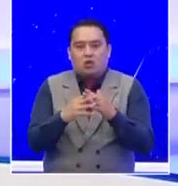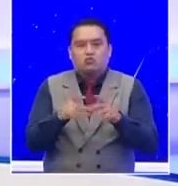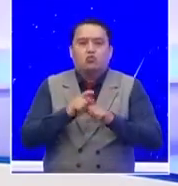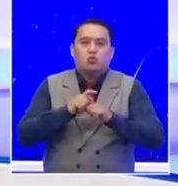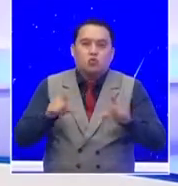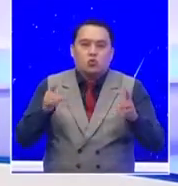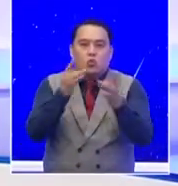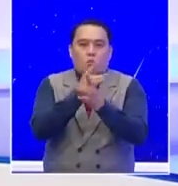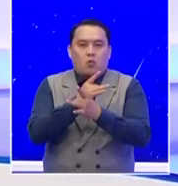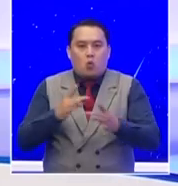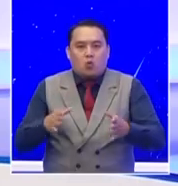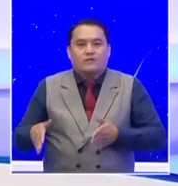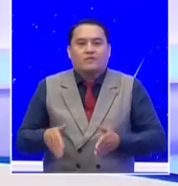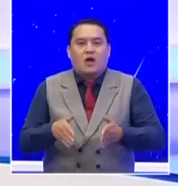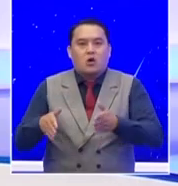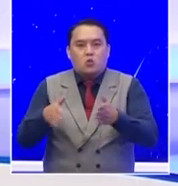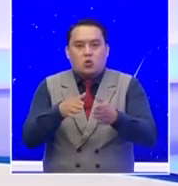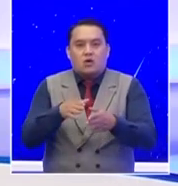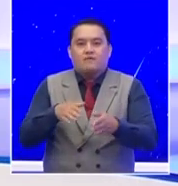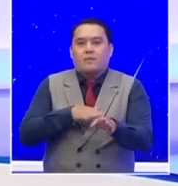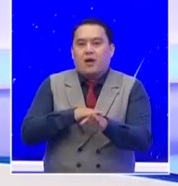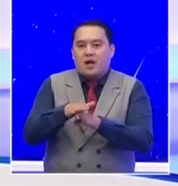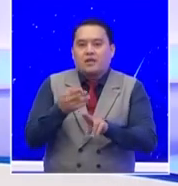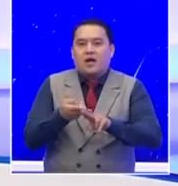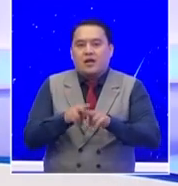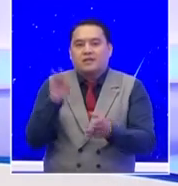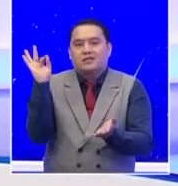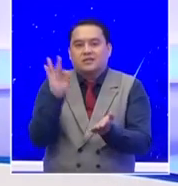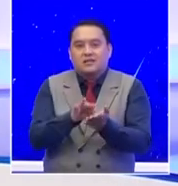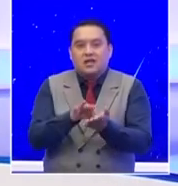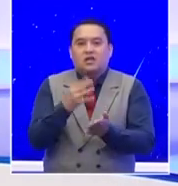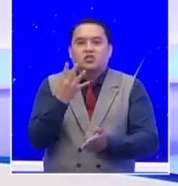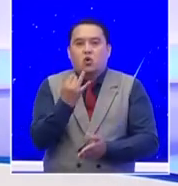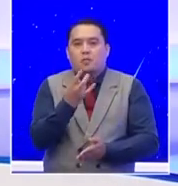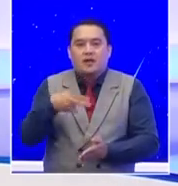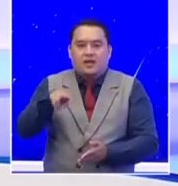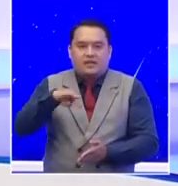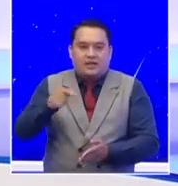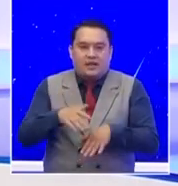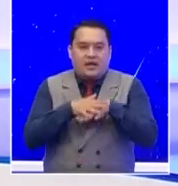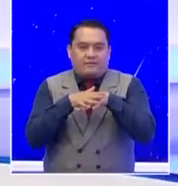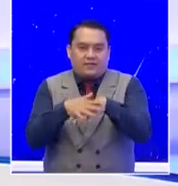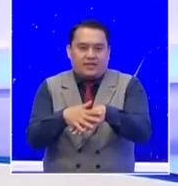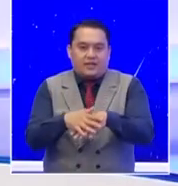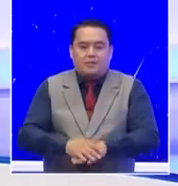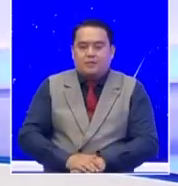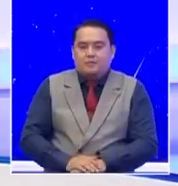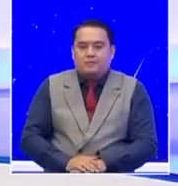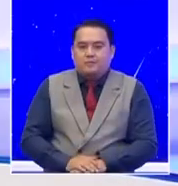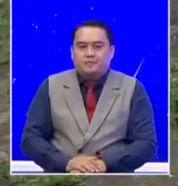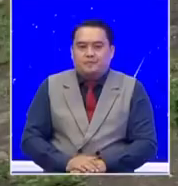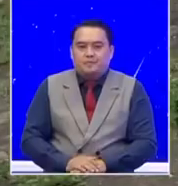домов культуры и внутренних дорог на осуществление этих целей выделено более четырех с половиной миллиардов тенге